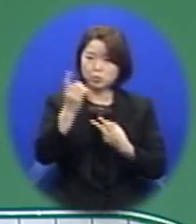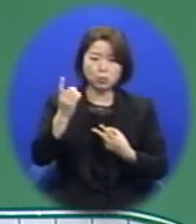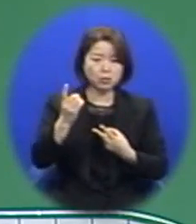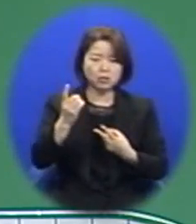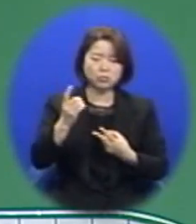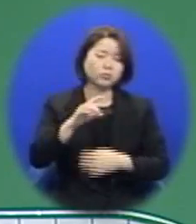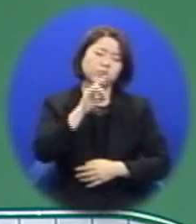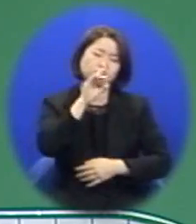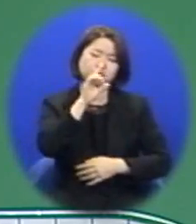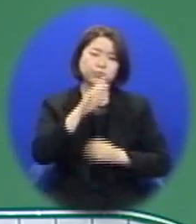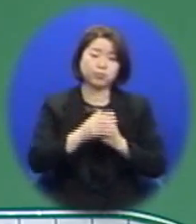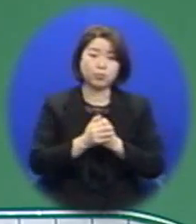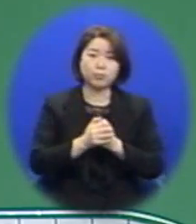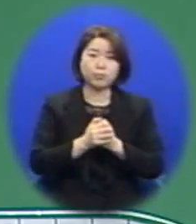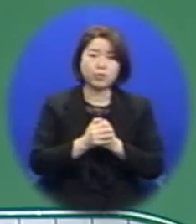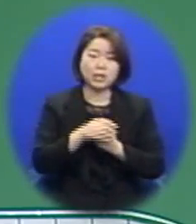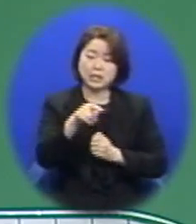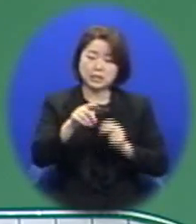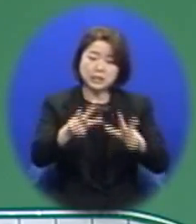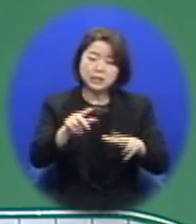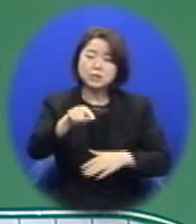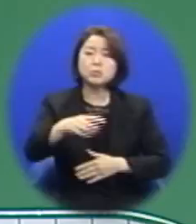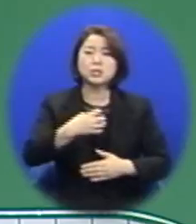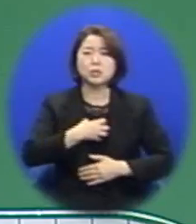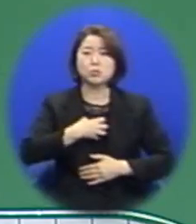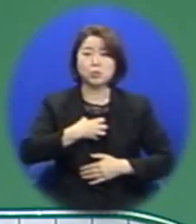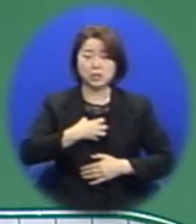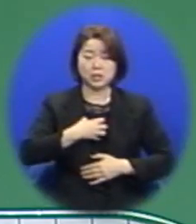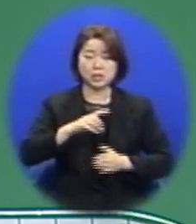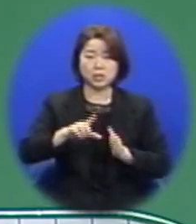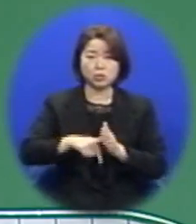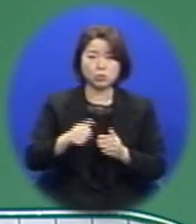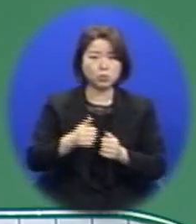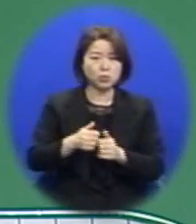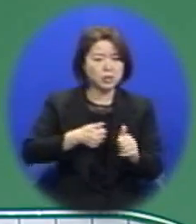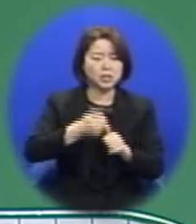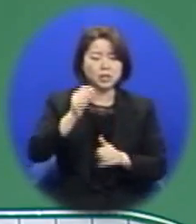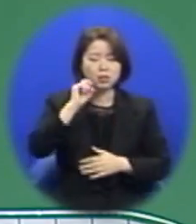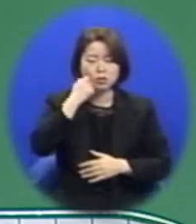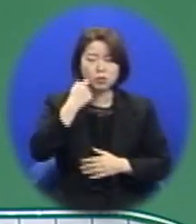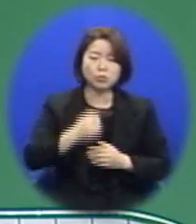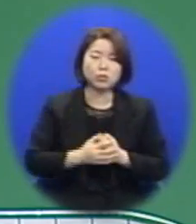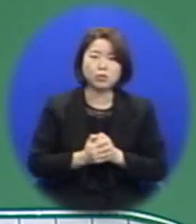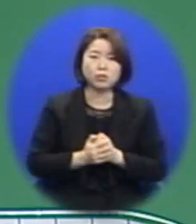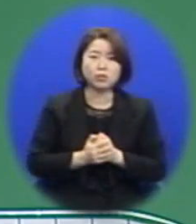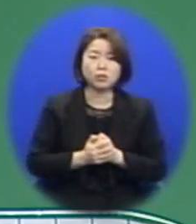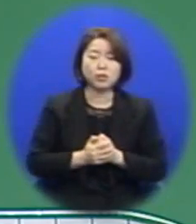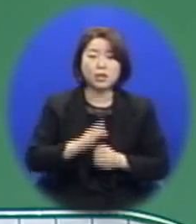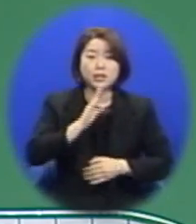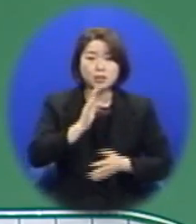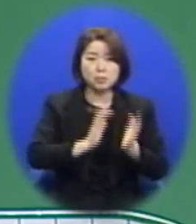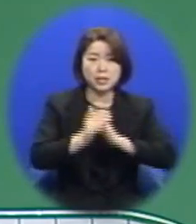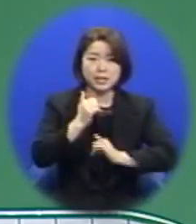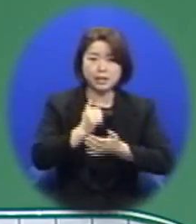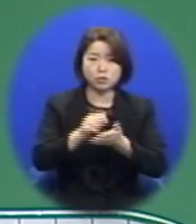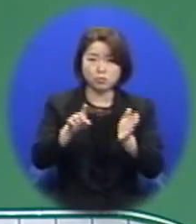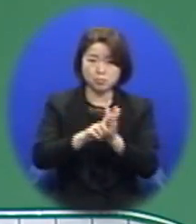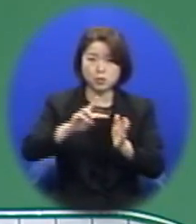통일은커녕 지금 있는 이 위기도 이길 수 없어요. 여러분 예수님을 믿어도 정말 똑바로 믿어야